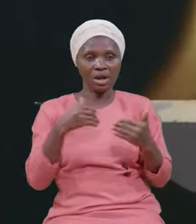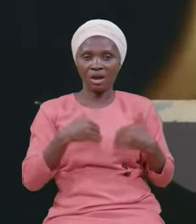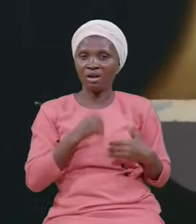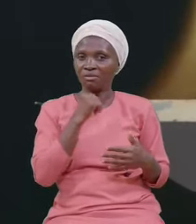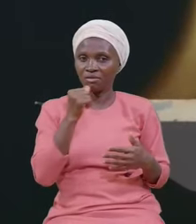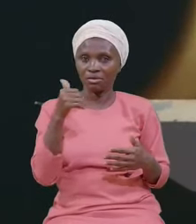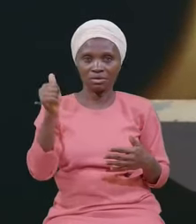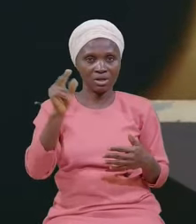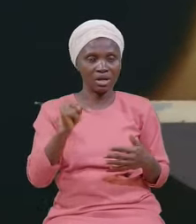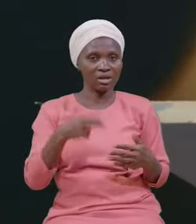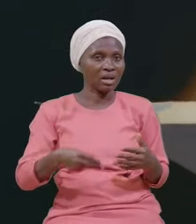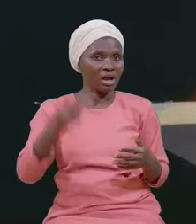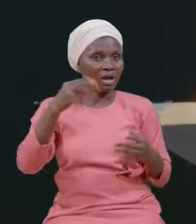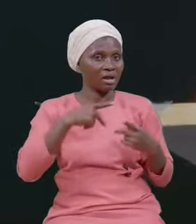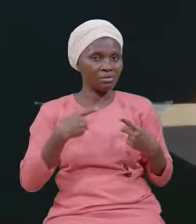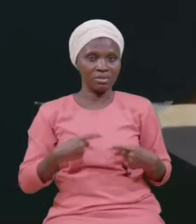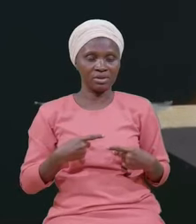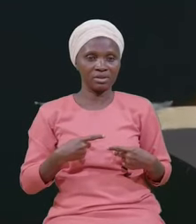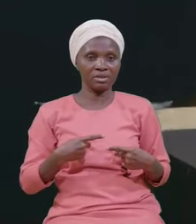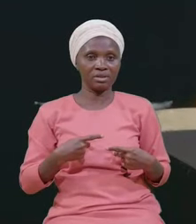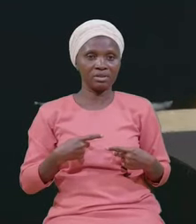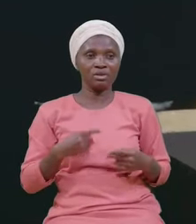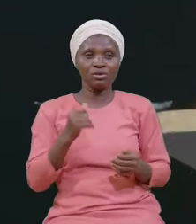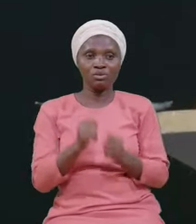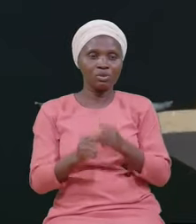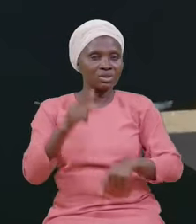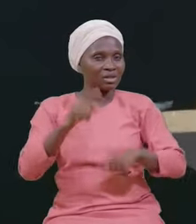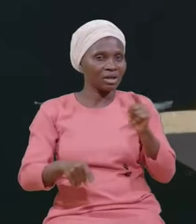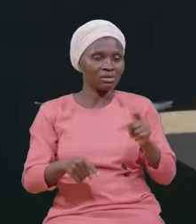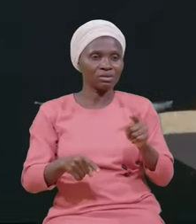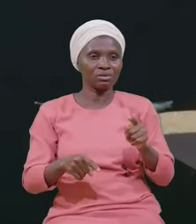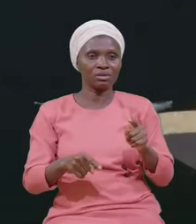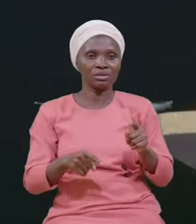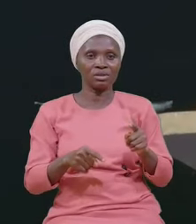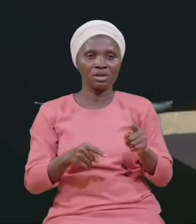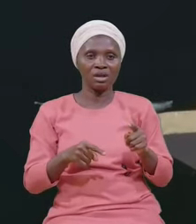sacrificateur qui ne puisse compatir à nos faiblesses.